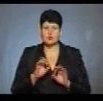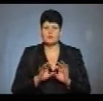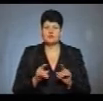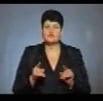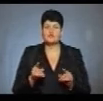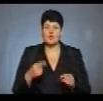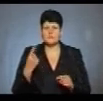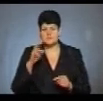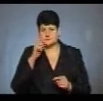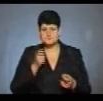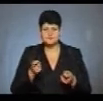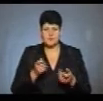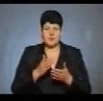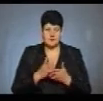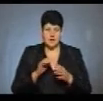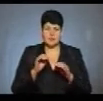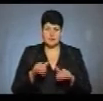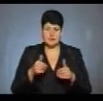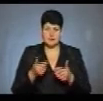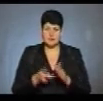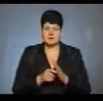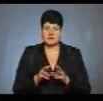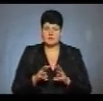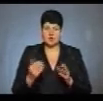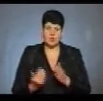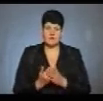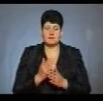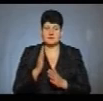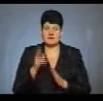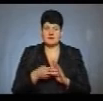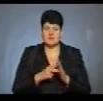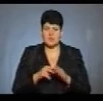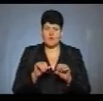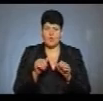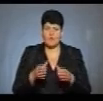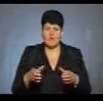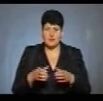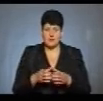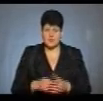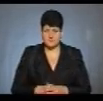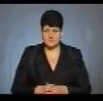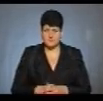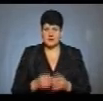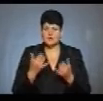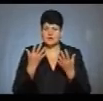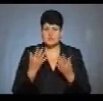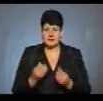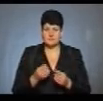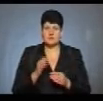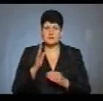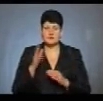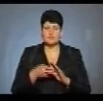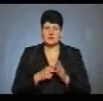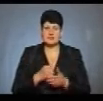чому облдержадміністрація має надати Кабміну новий перспективний план формування громад. На сьогоднішній день перспективному плані, який затверджений